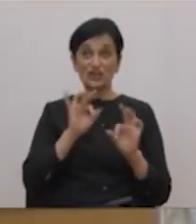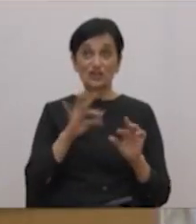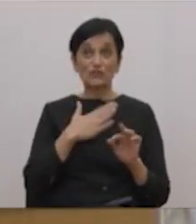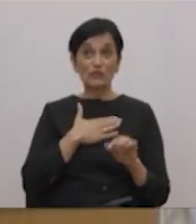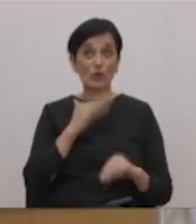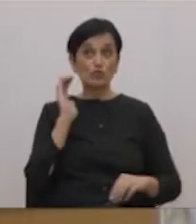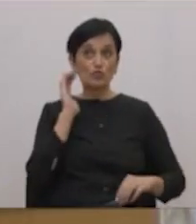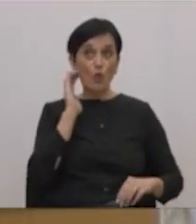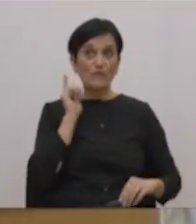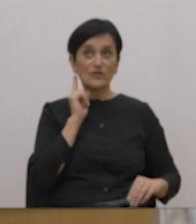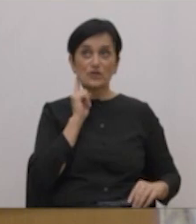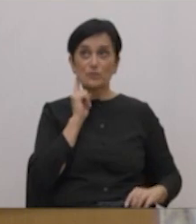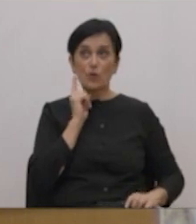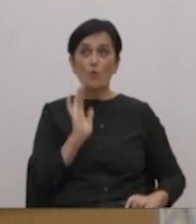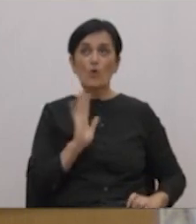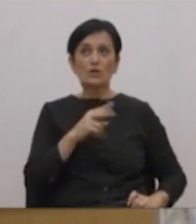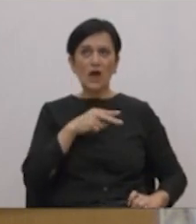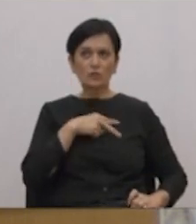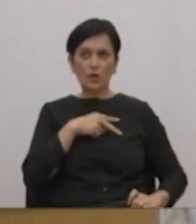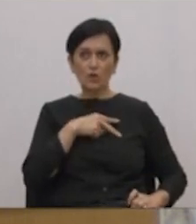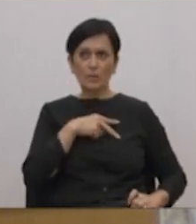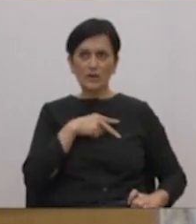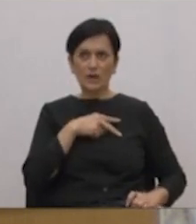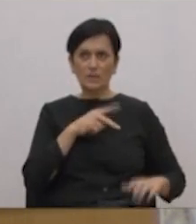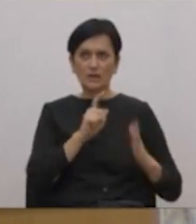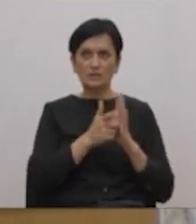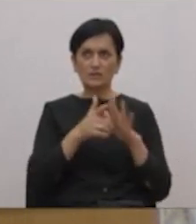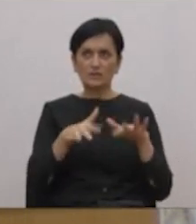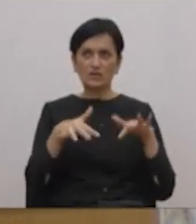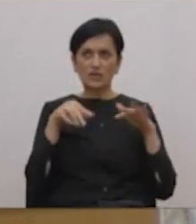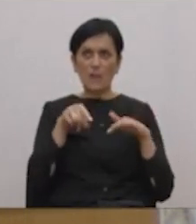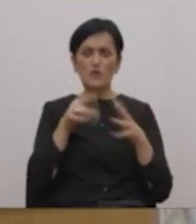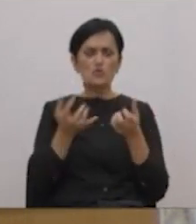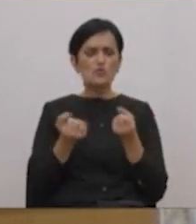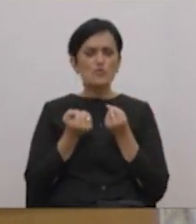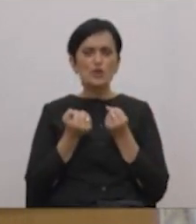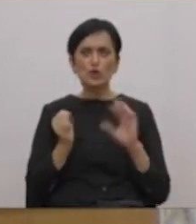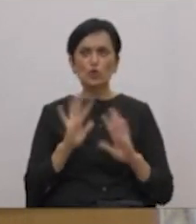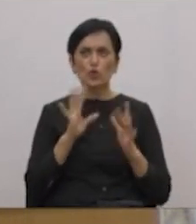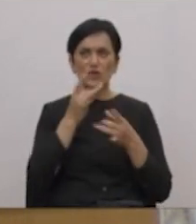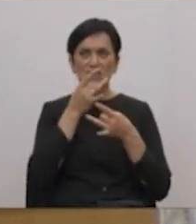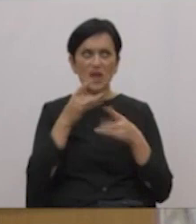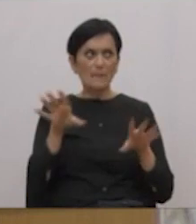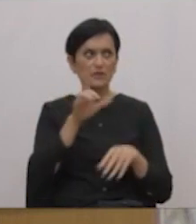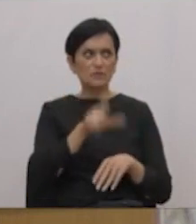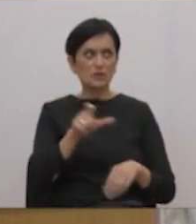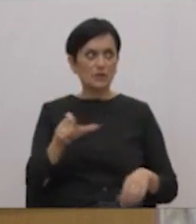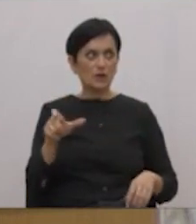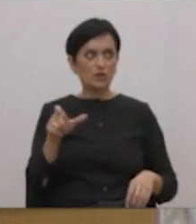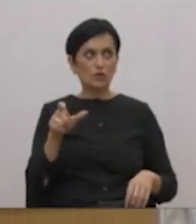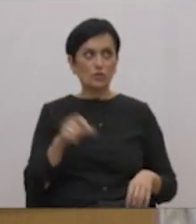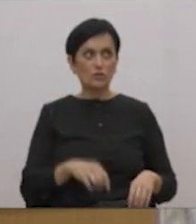მოვისმინეთ, მე ვფიქრობ, რომ არამხოლოდ პარლამენტის დარბაზში, არამედ მიუღებელი უნდა იყოს ნებისმიერი ადამიანისთვის. ჩვენ